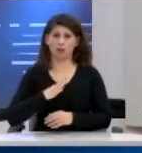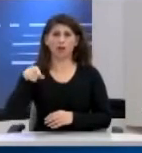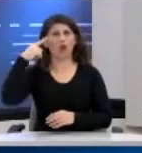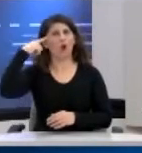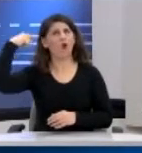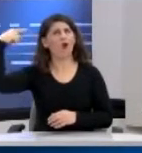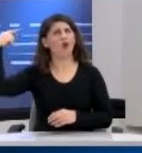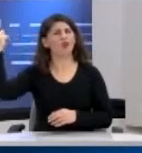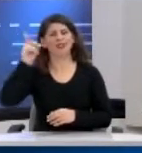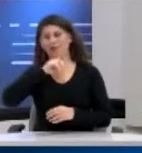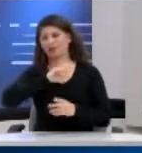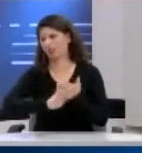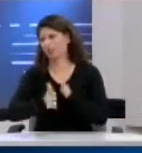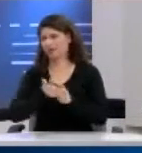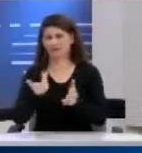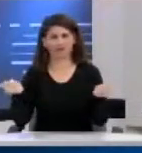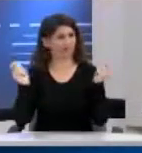απατηλό.